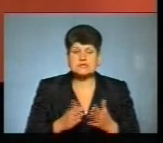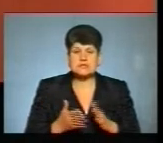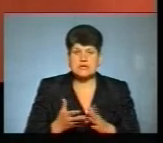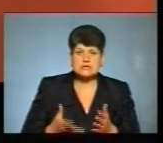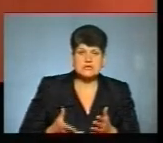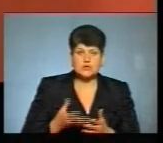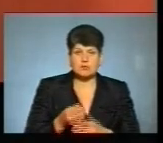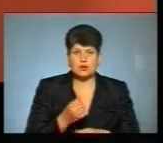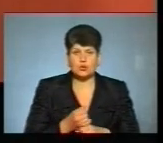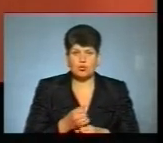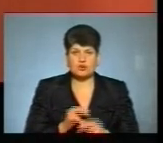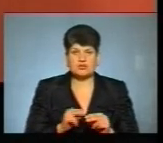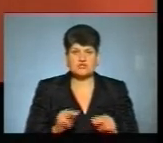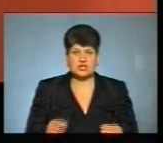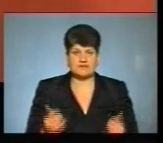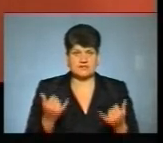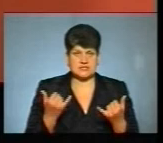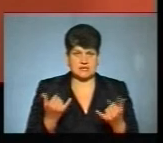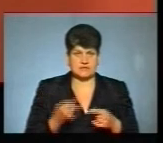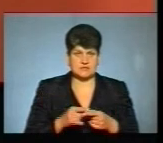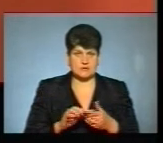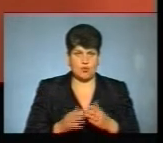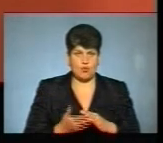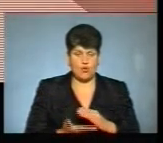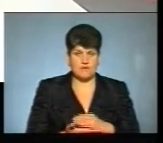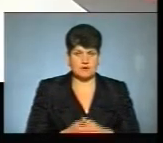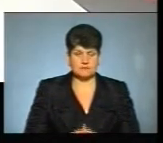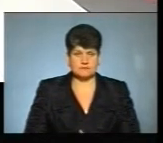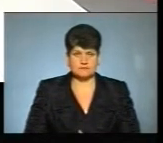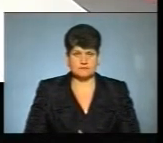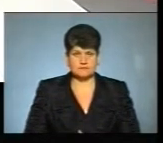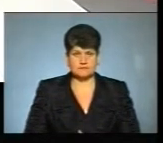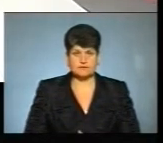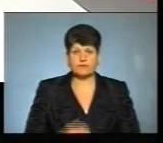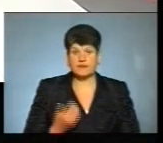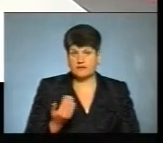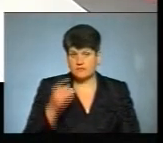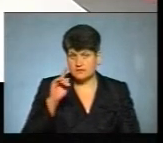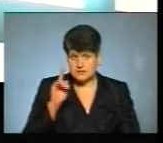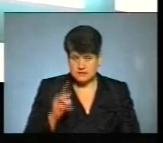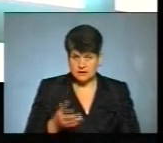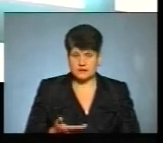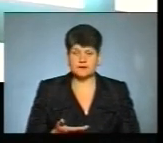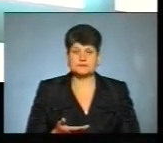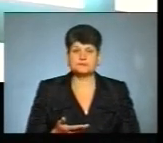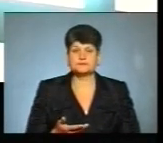оплатою роботи вчителів зараз в таких умовах? Ви знаєте,